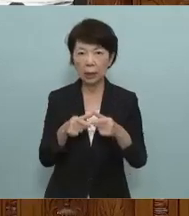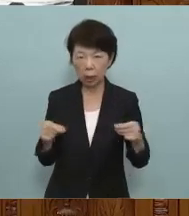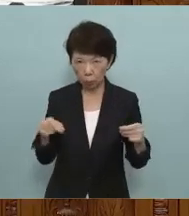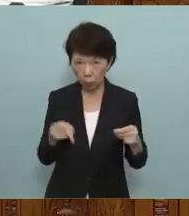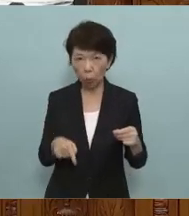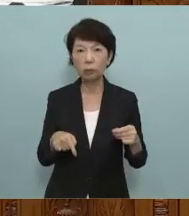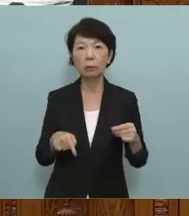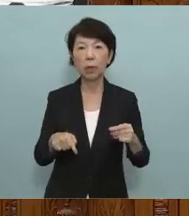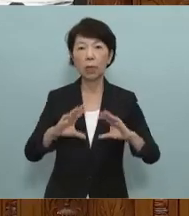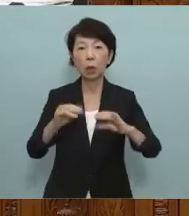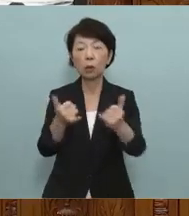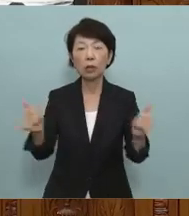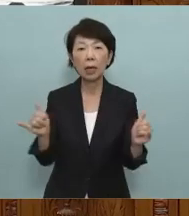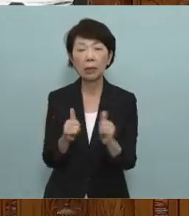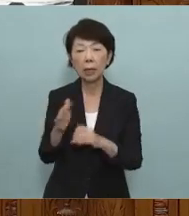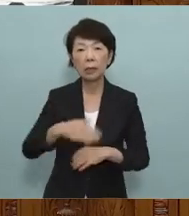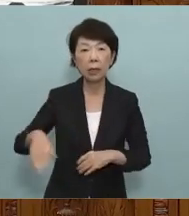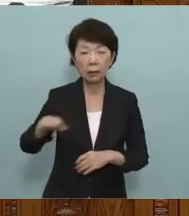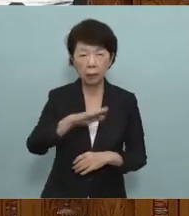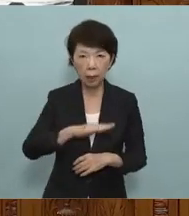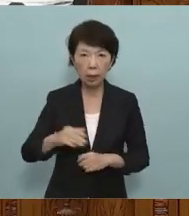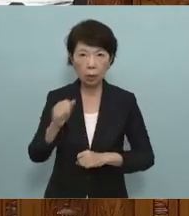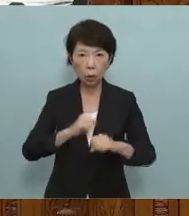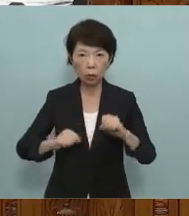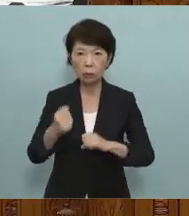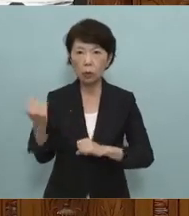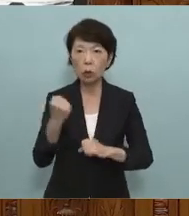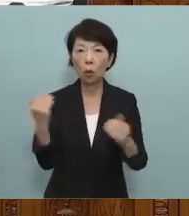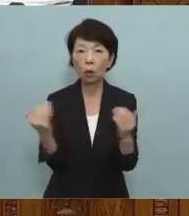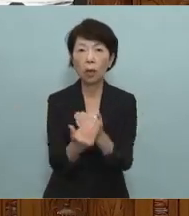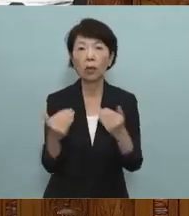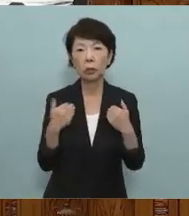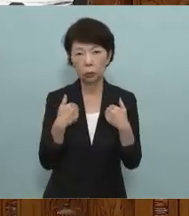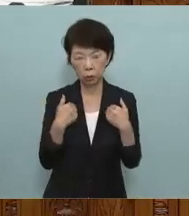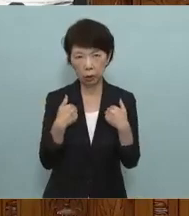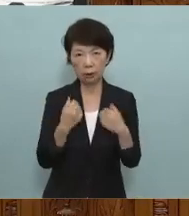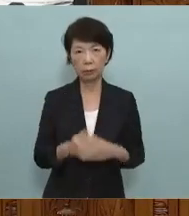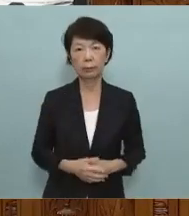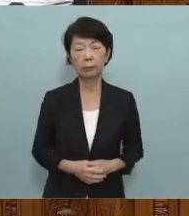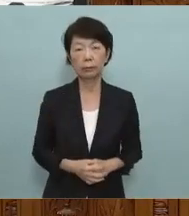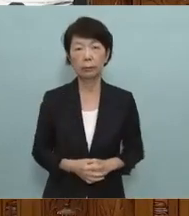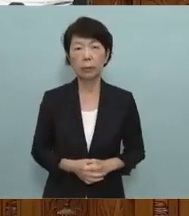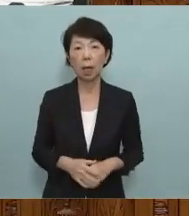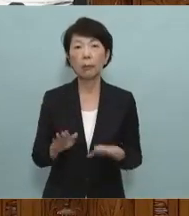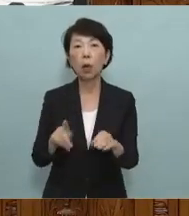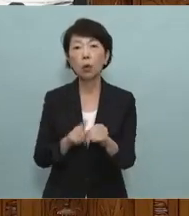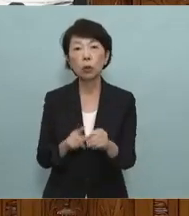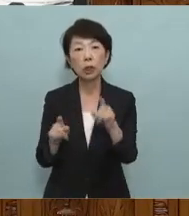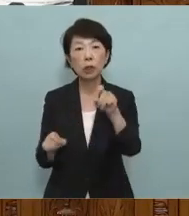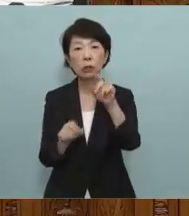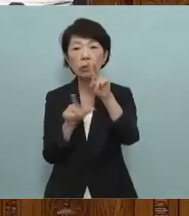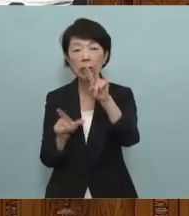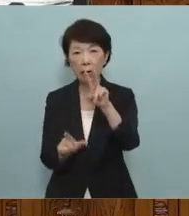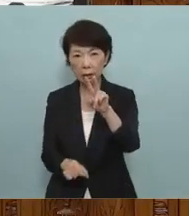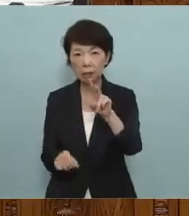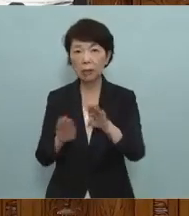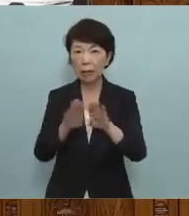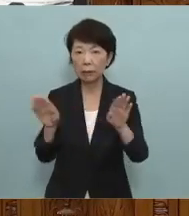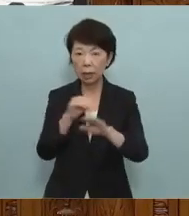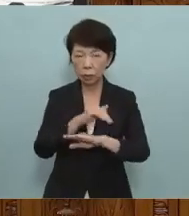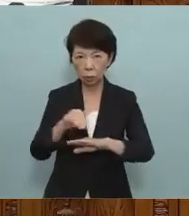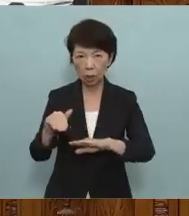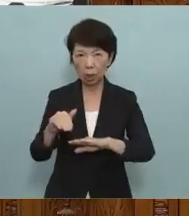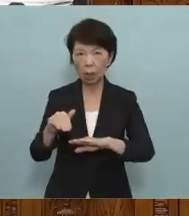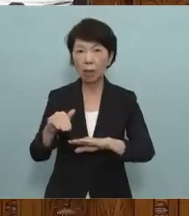ろん、国際社会全体で取り組み強化が必要です。本年12月に開催